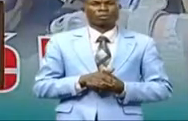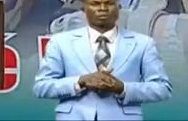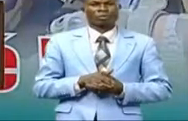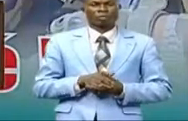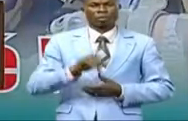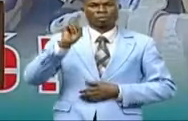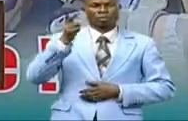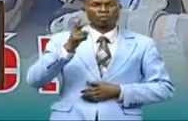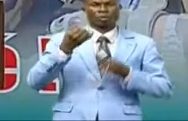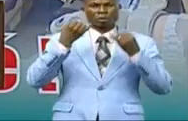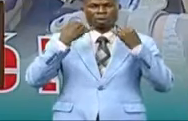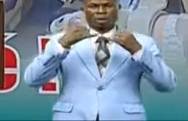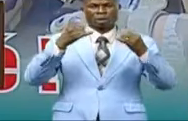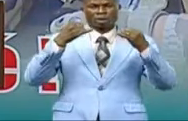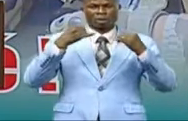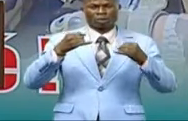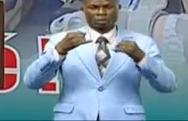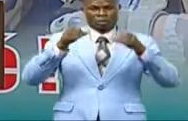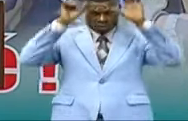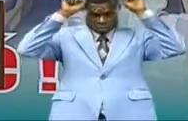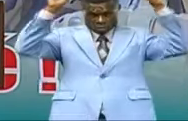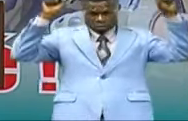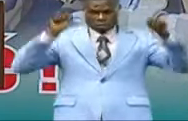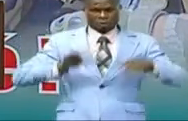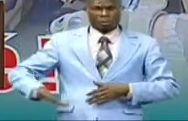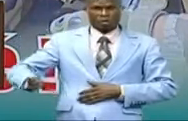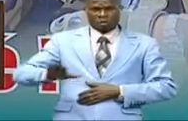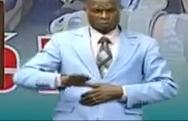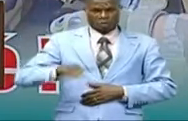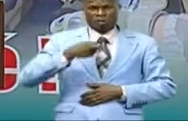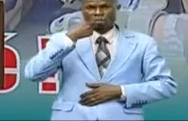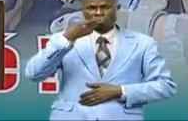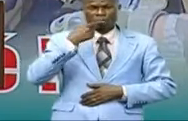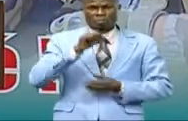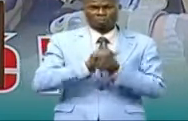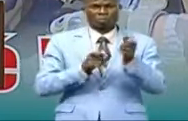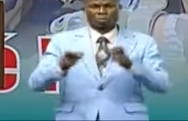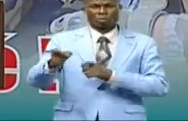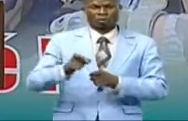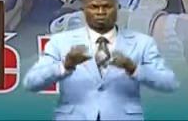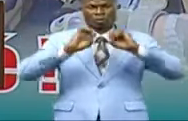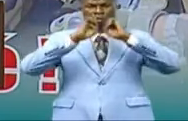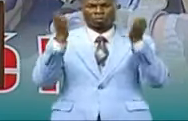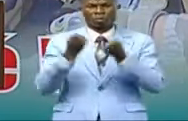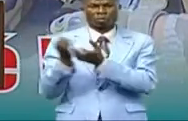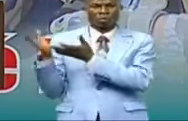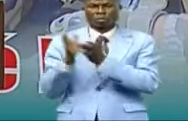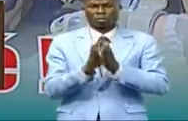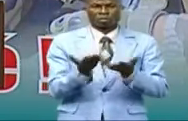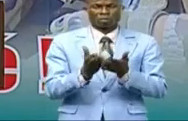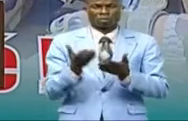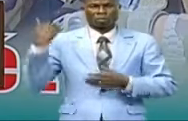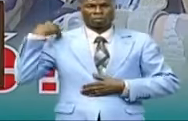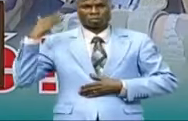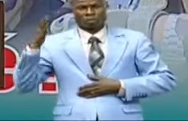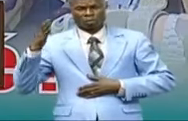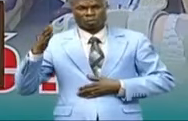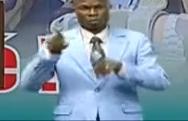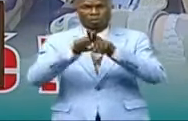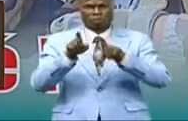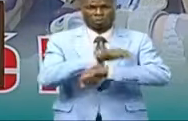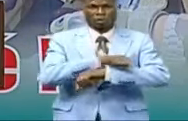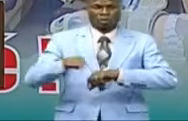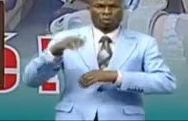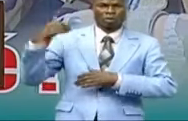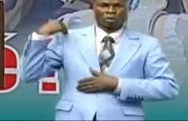Le deuxième point de la communication du président de la République a porté sur la gestion des entreprises du portefeuille de l'État et des établissements